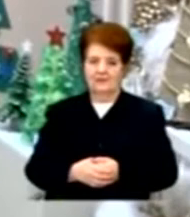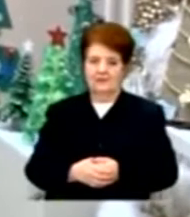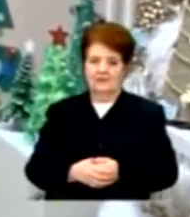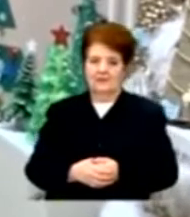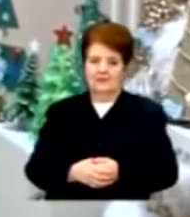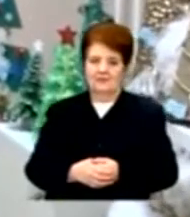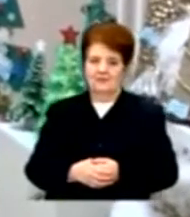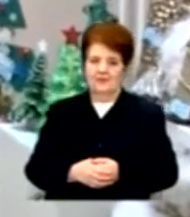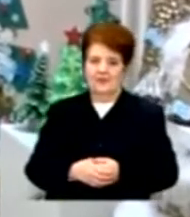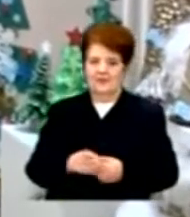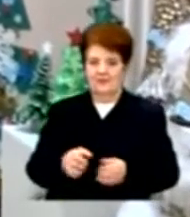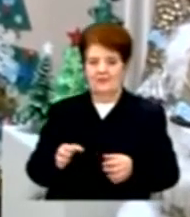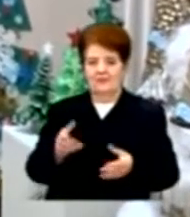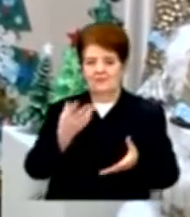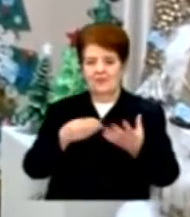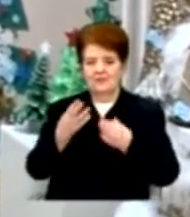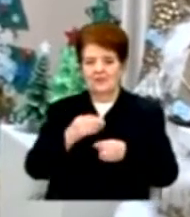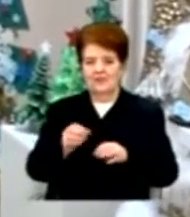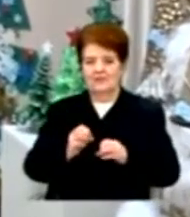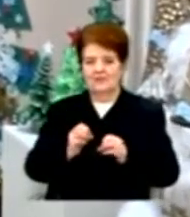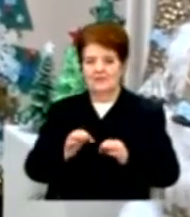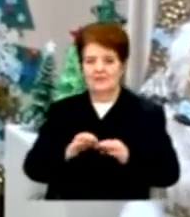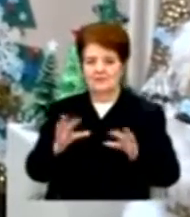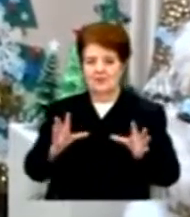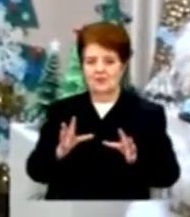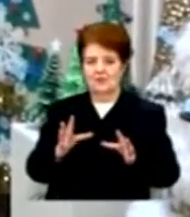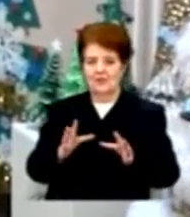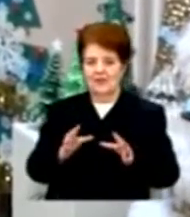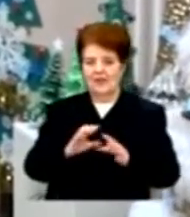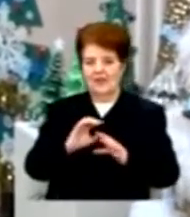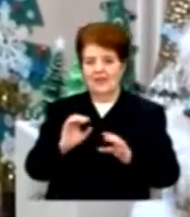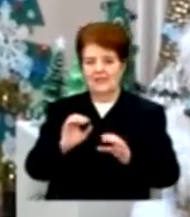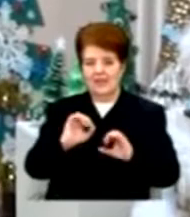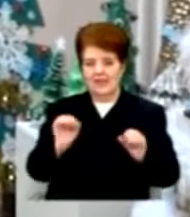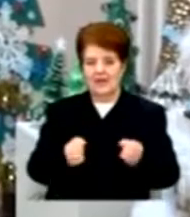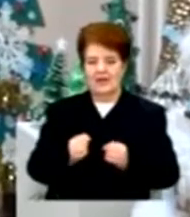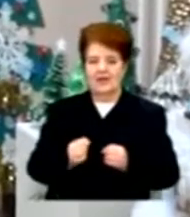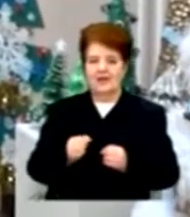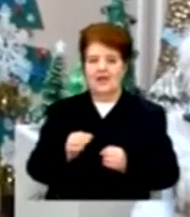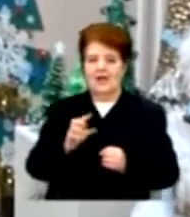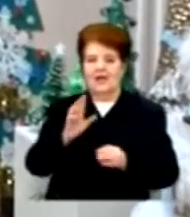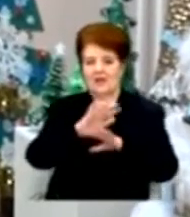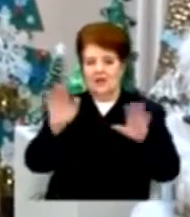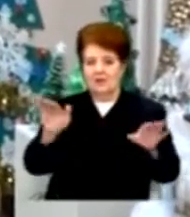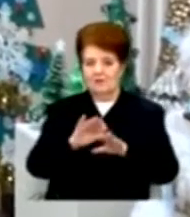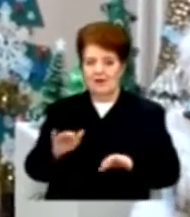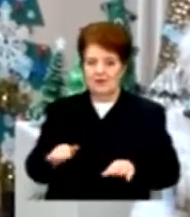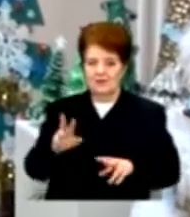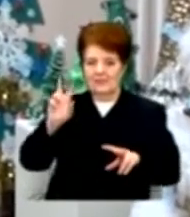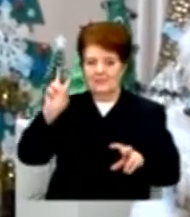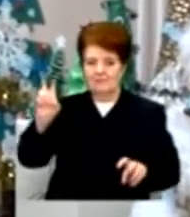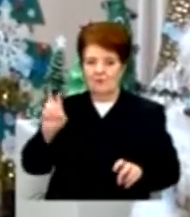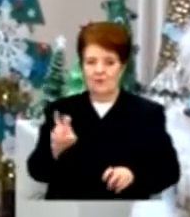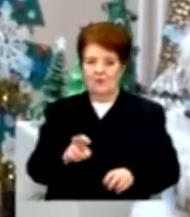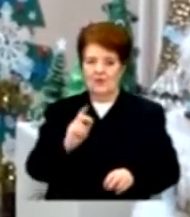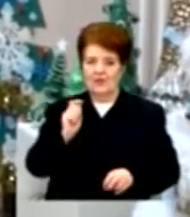ca să simțim și noi magia sărbătorilor de iarnă. A fost ceva frumos pentru că bradul este simbolul sărbătorilor Crăciunului.